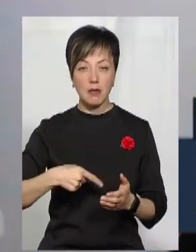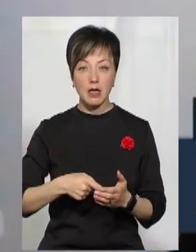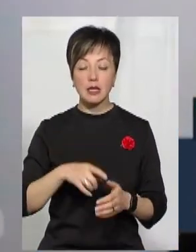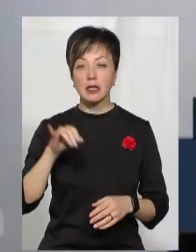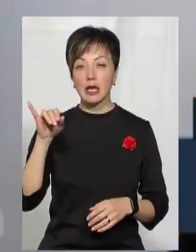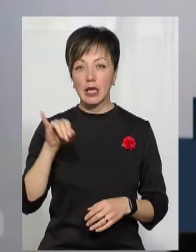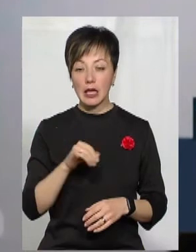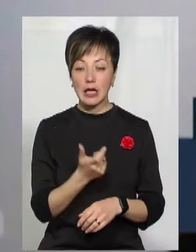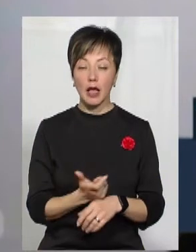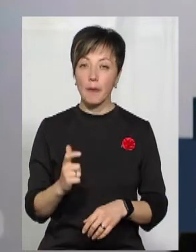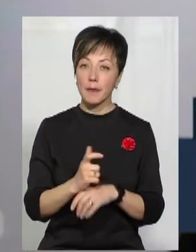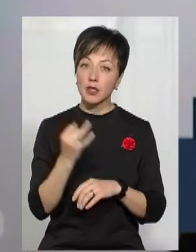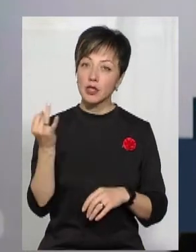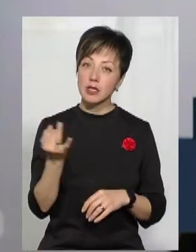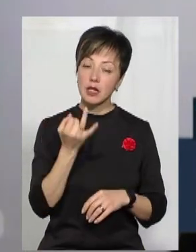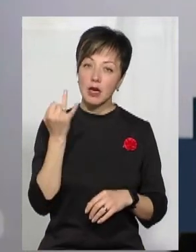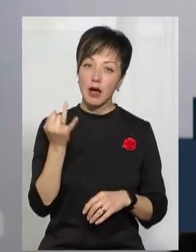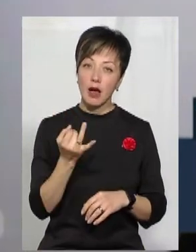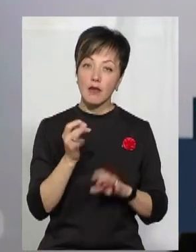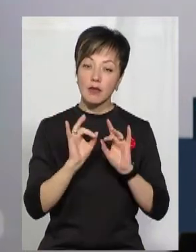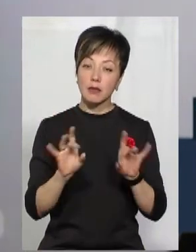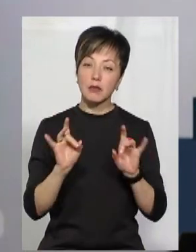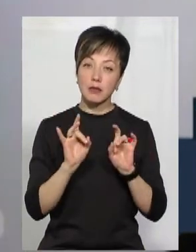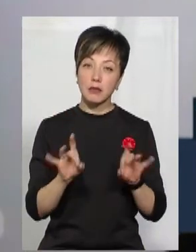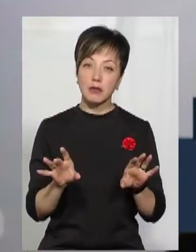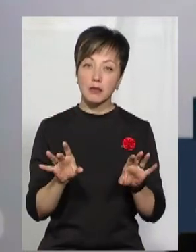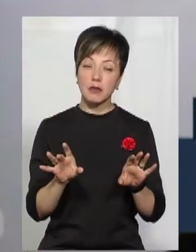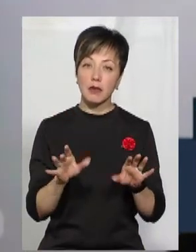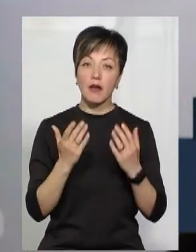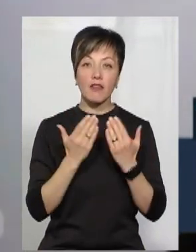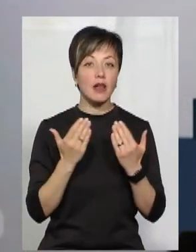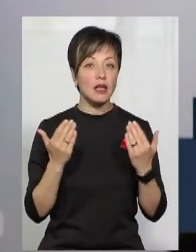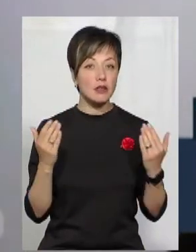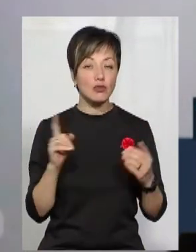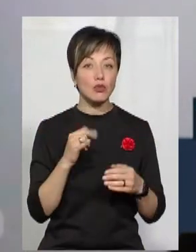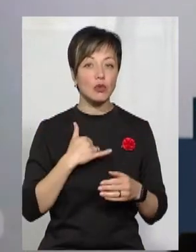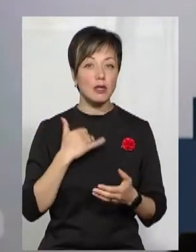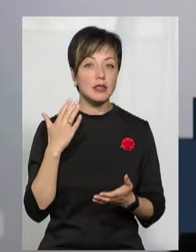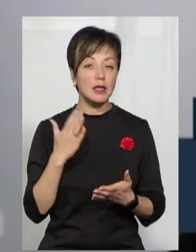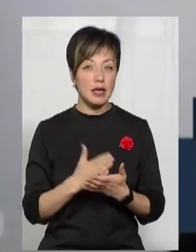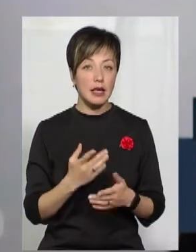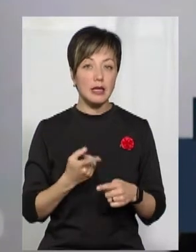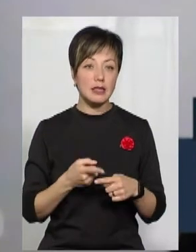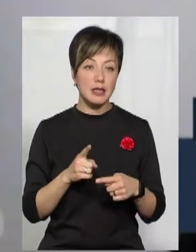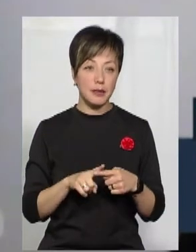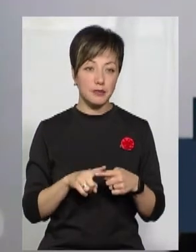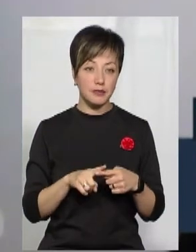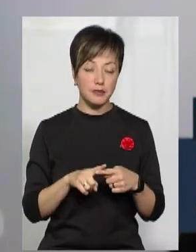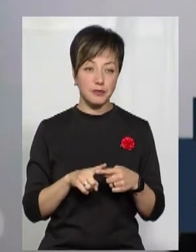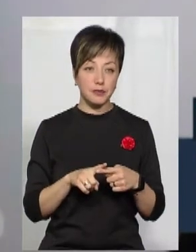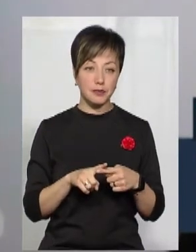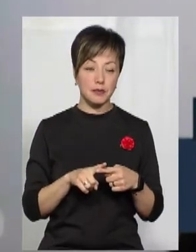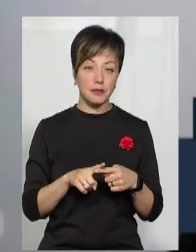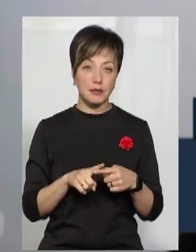Здебільшого, найбільшу цікавість наші розповіді, взагалі виставки, які в нас в архіві функціонують. А в нас є